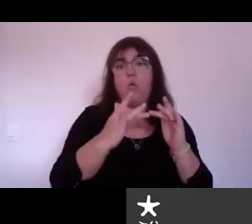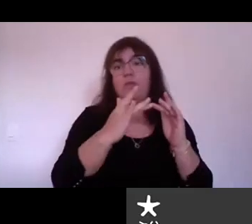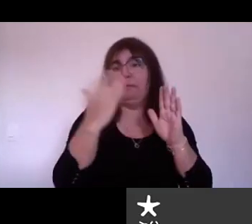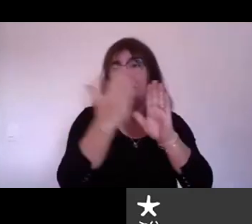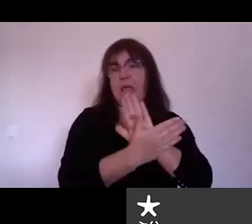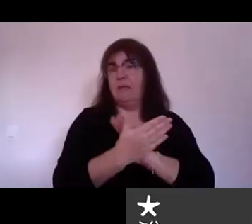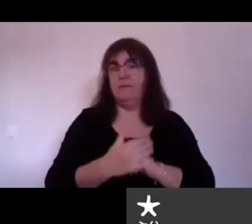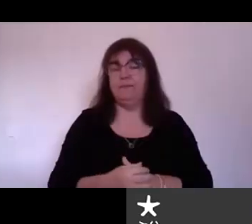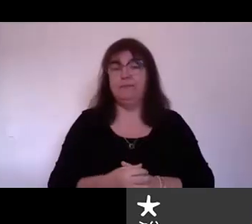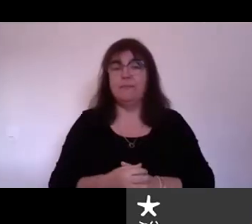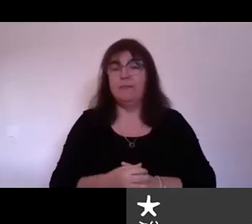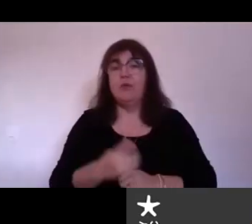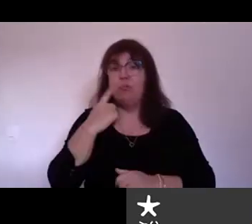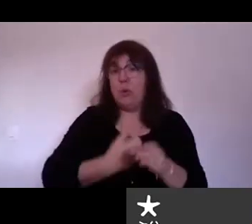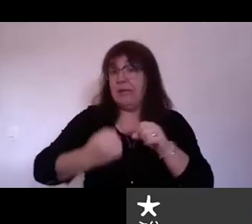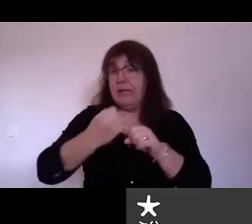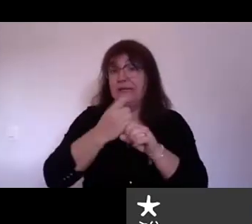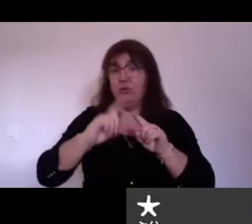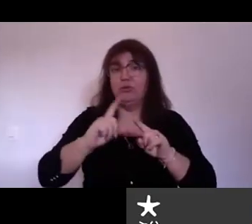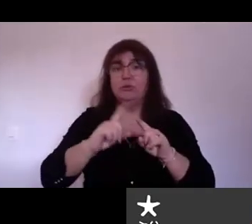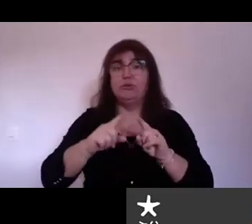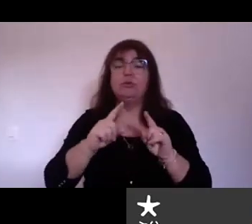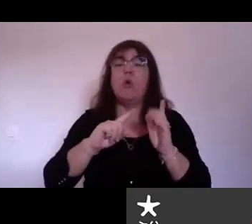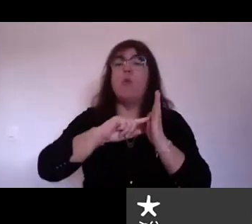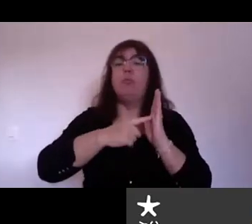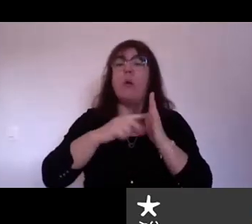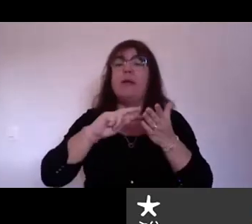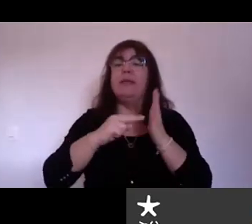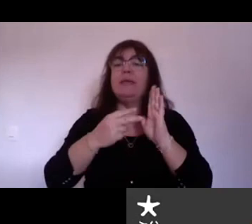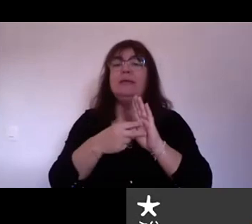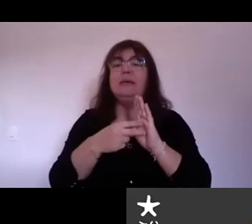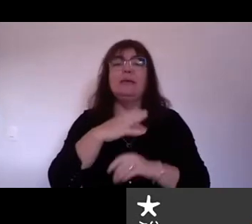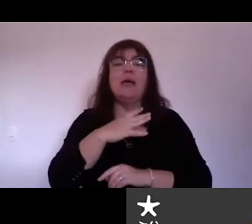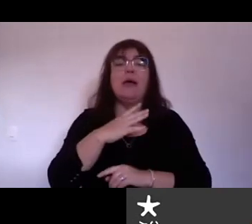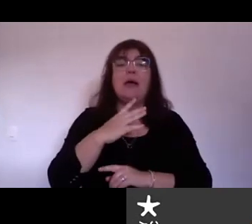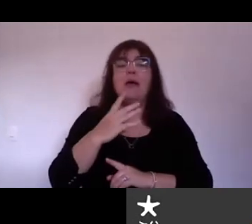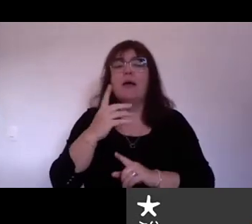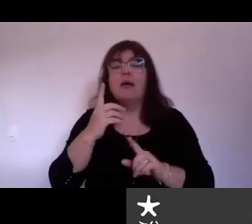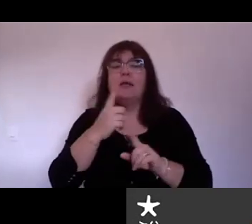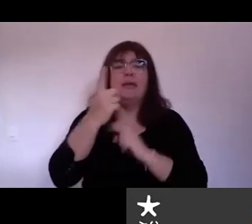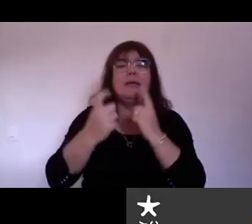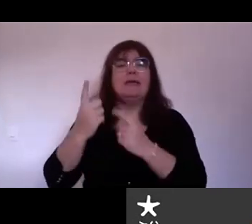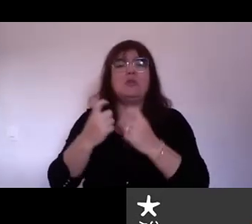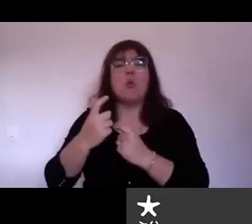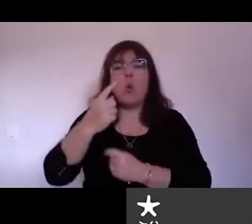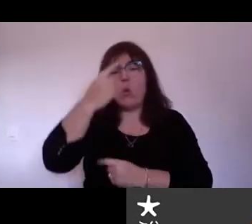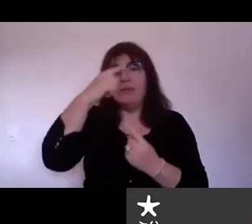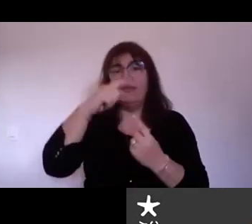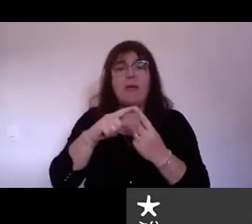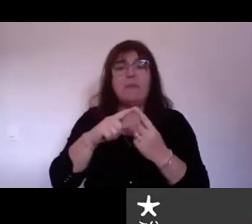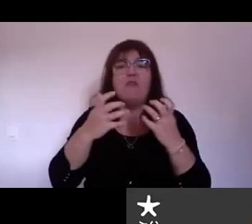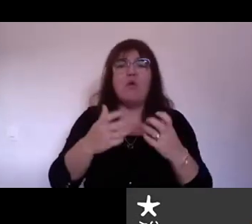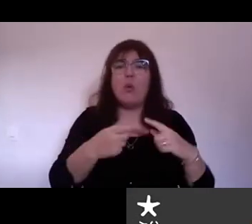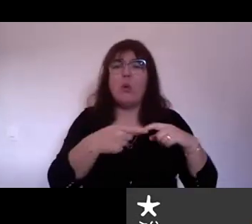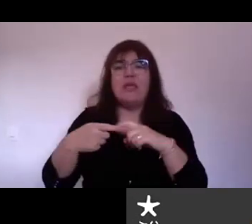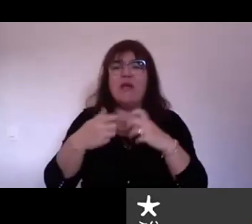choses. Et je précise, petit point technique, parce qu'on a beaucoup de questions sur des précisions ou de personnes qui demandent des liens ou des contacts